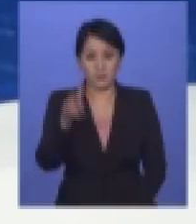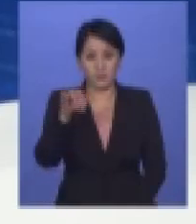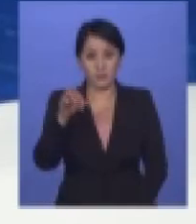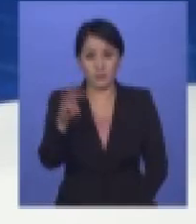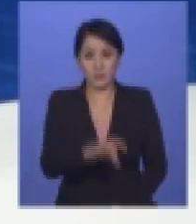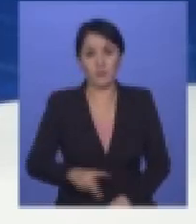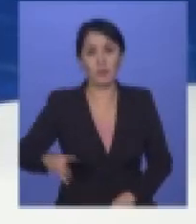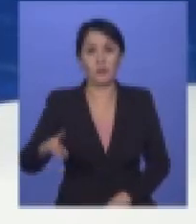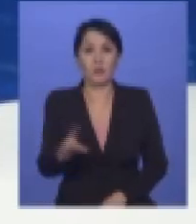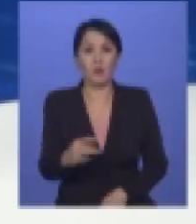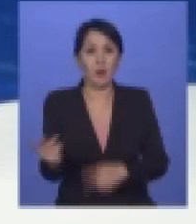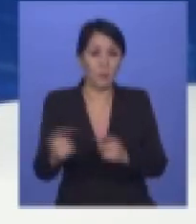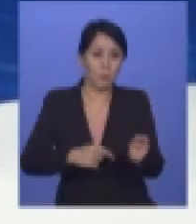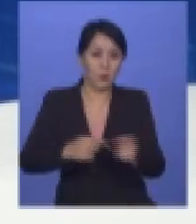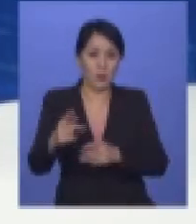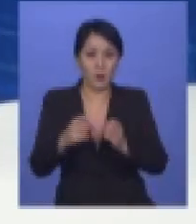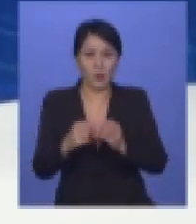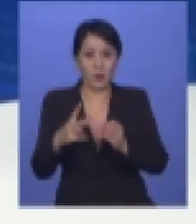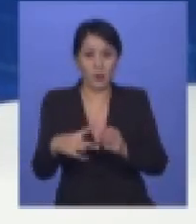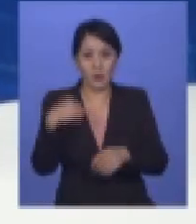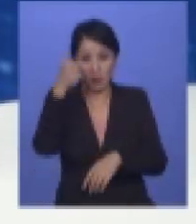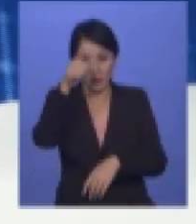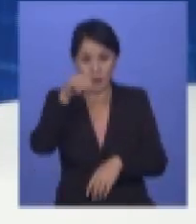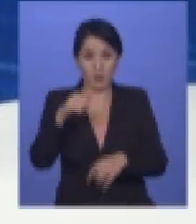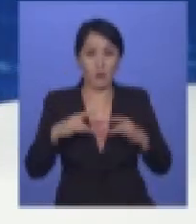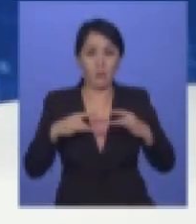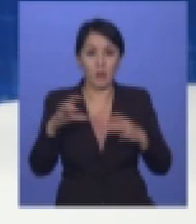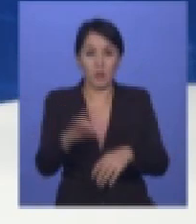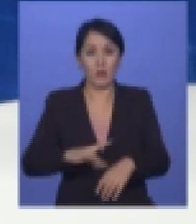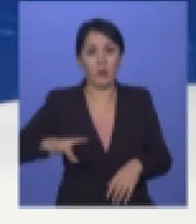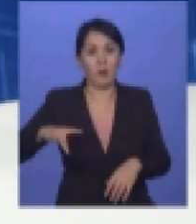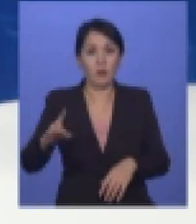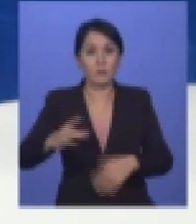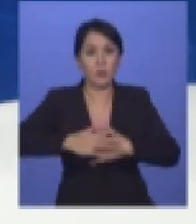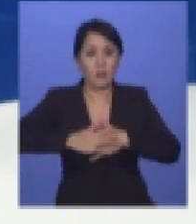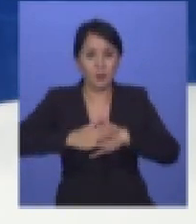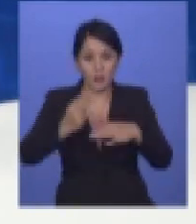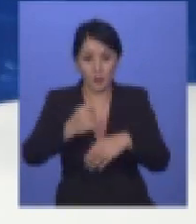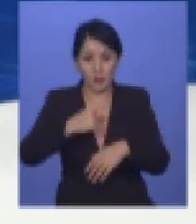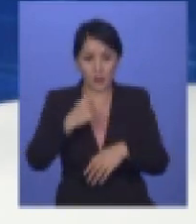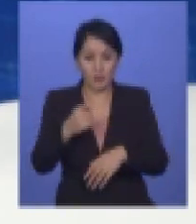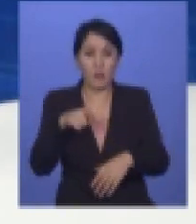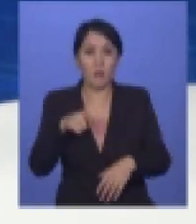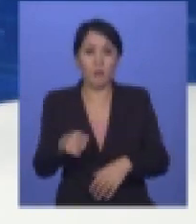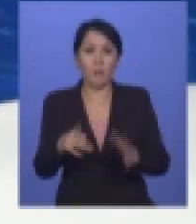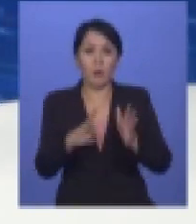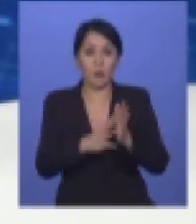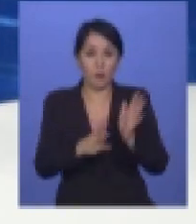Әкімдік отырысында өңір жетекшісі араға 13 жыл салып тойланайын деп жатқан республика күнінің үлкен маңызға ие екенін атап